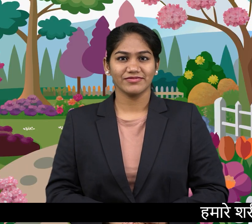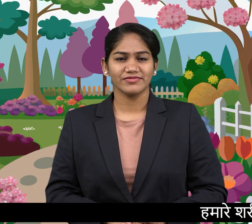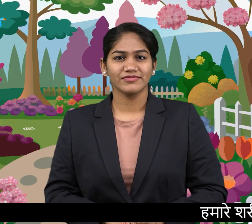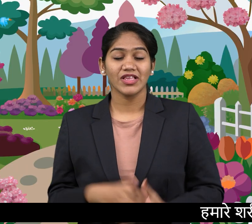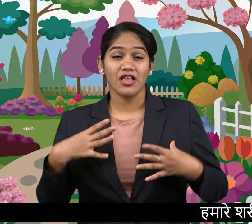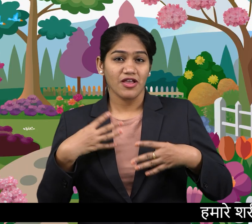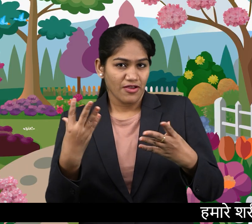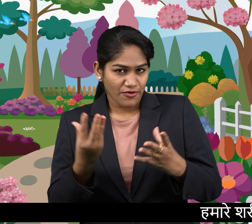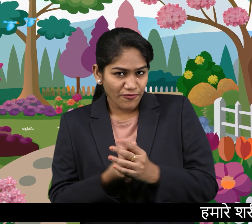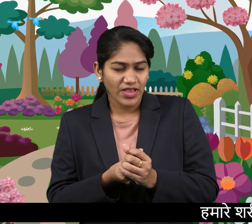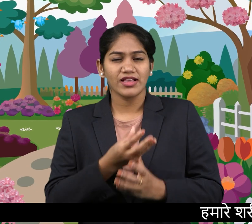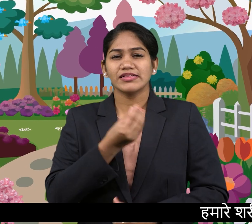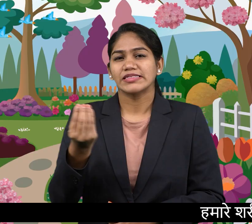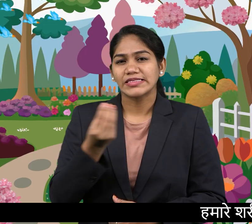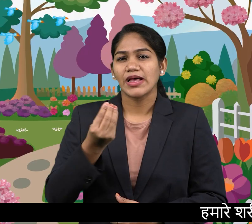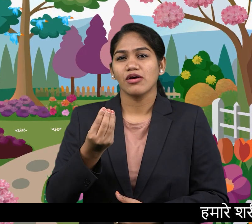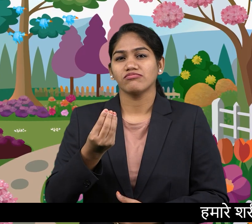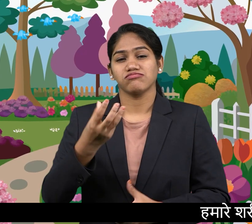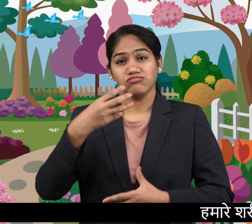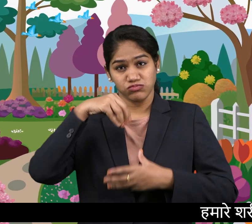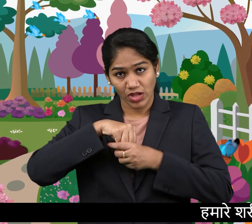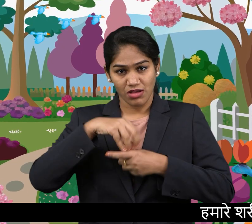हमारे शरीर में कुछ अंग होते हैं।